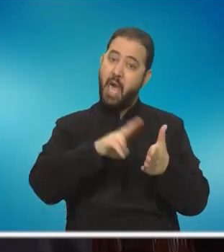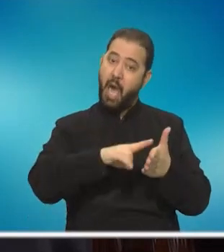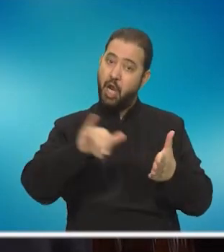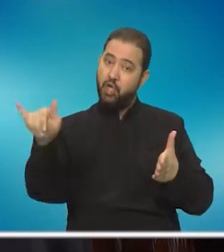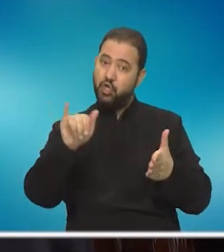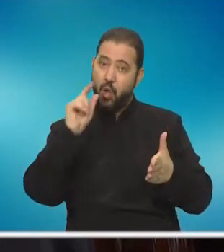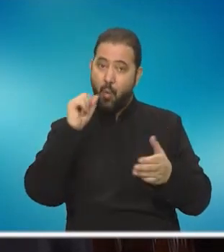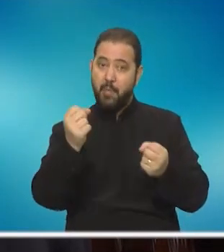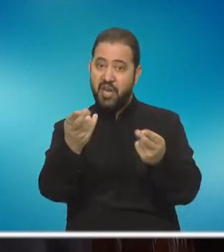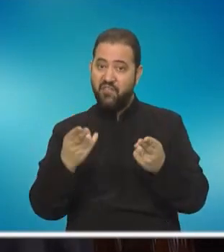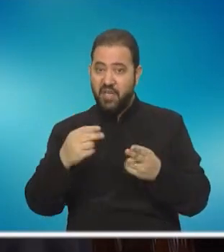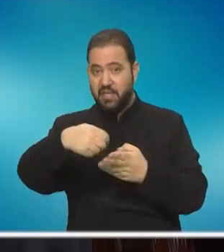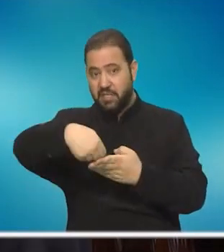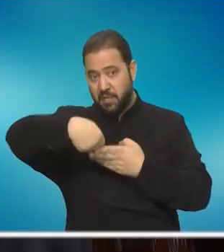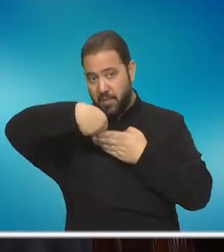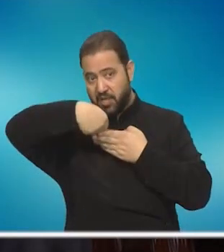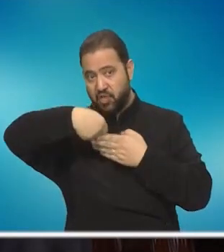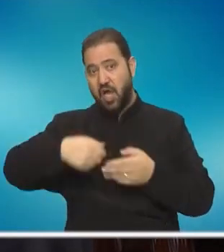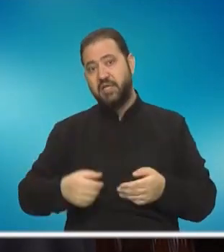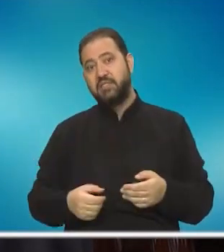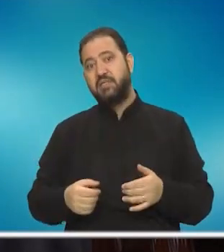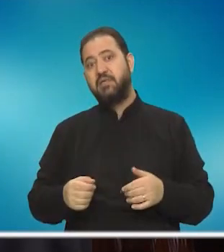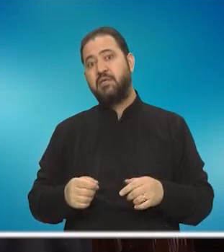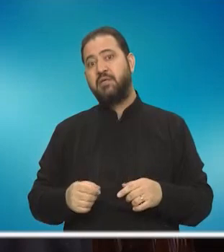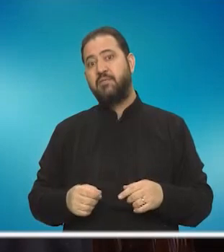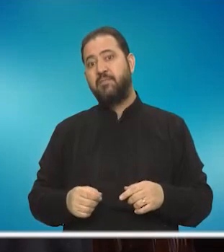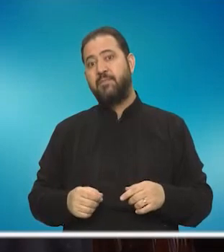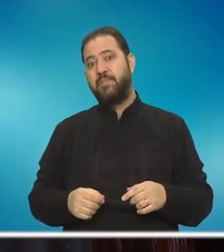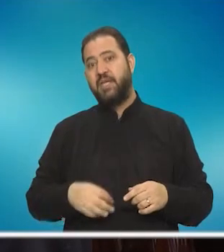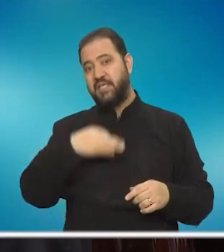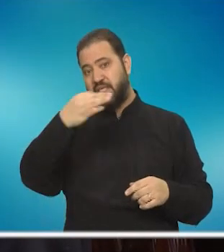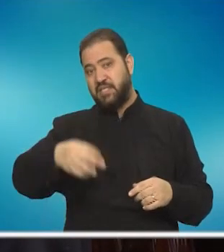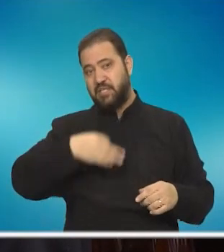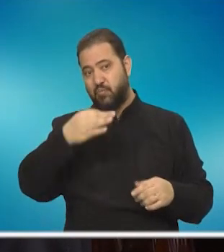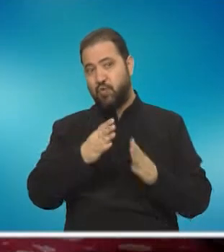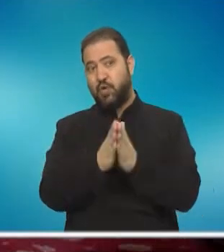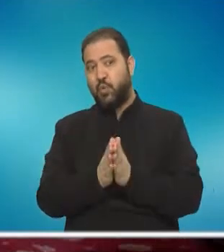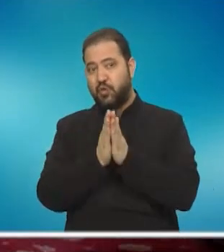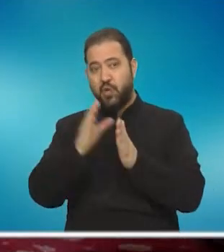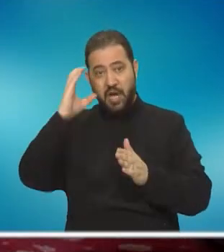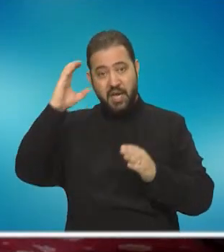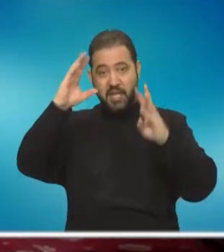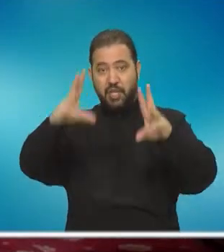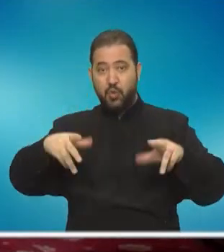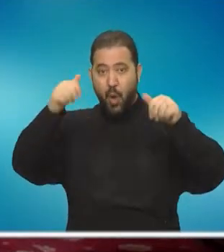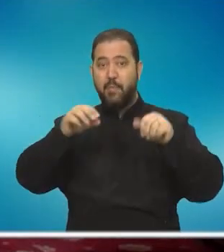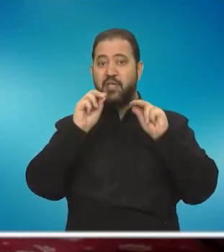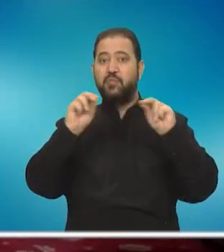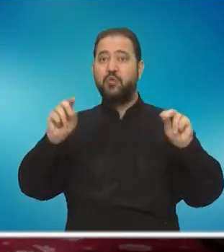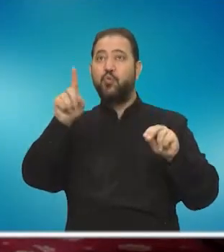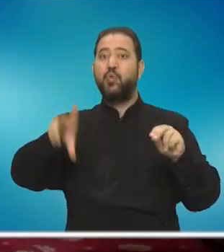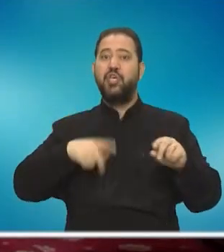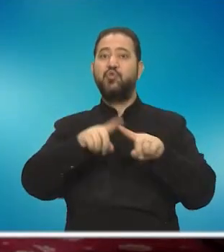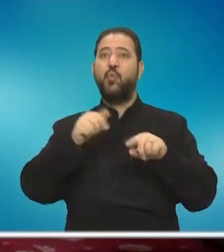care vin să se împărtășească, într-adevăr, după aceea se rostește rugăciunea: cred, Doamne, și mărturisesc că Tu